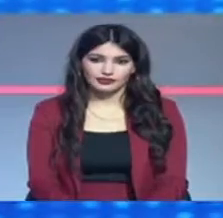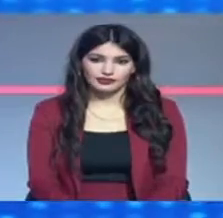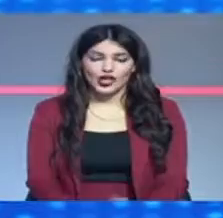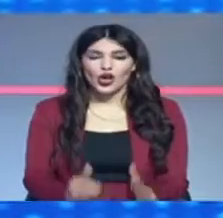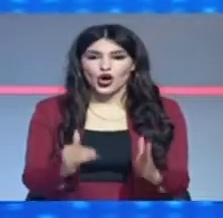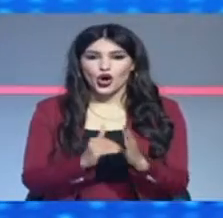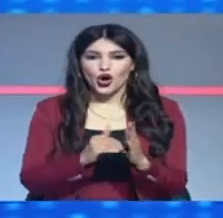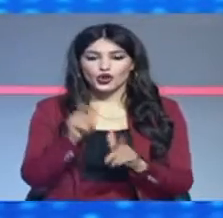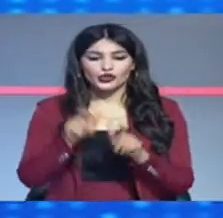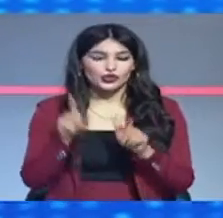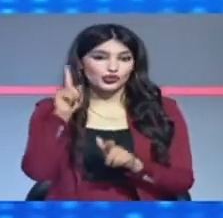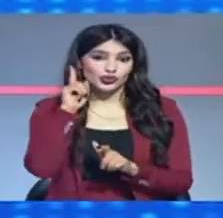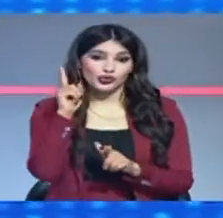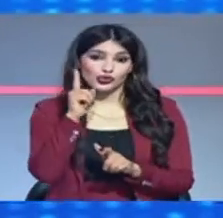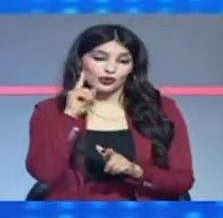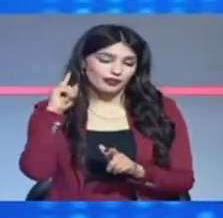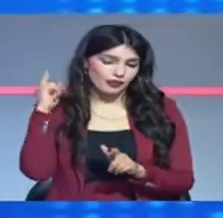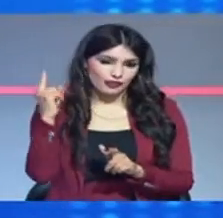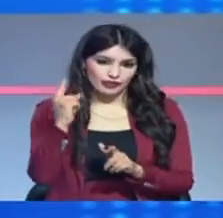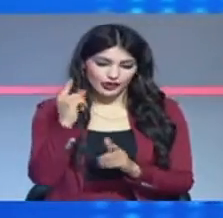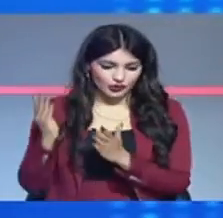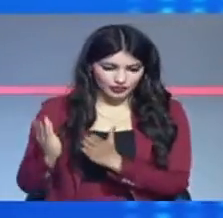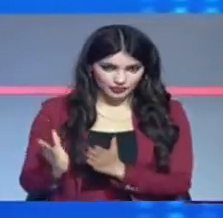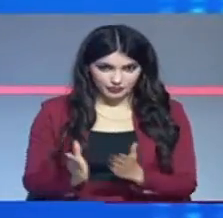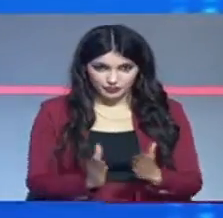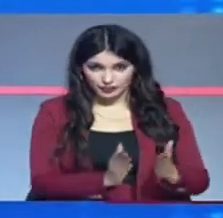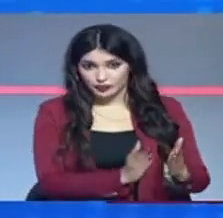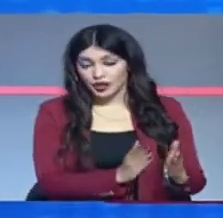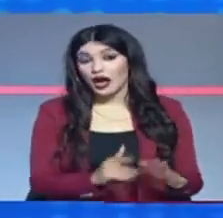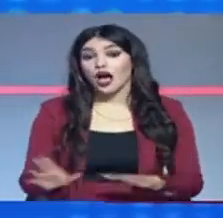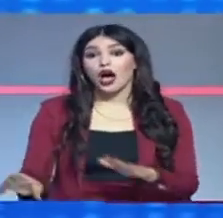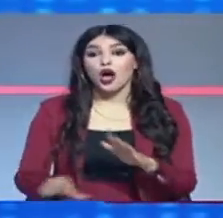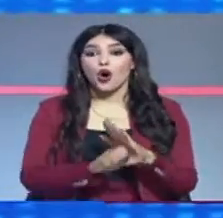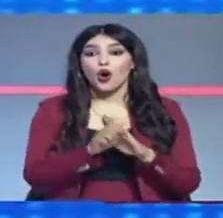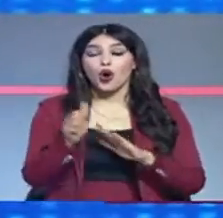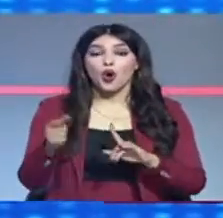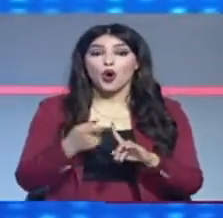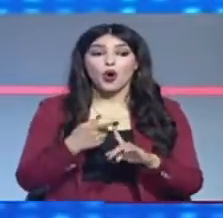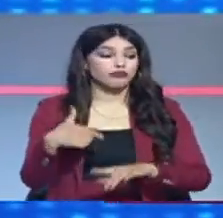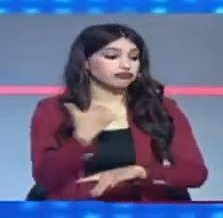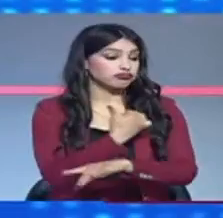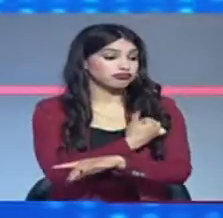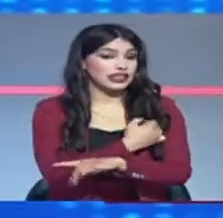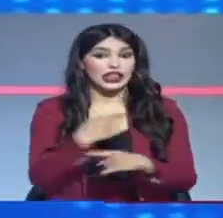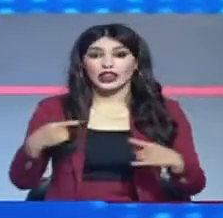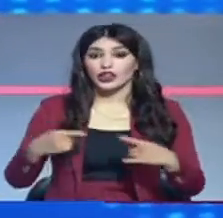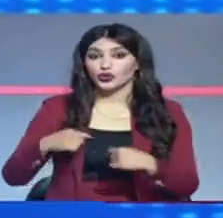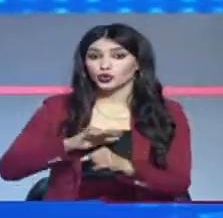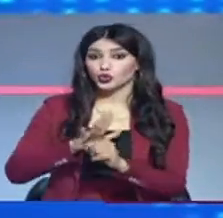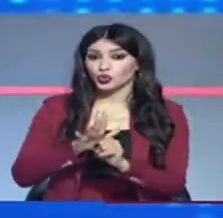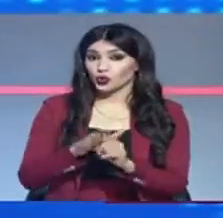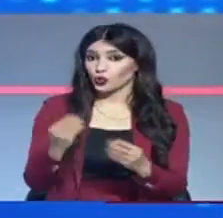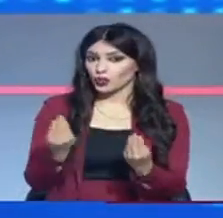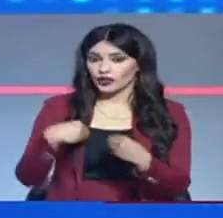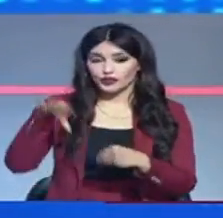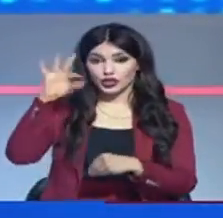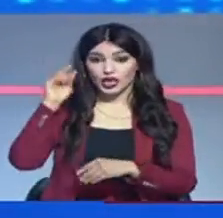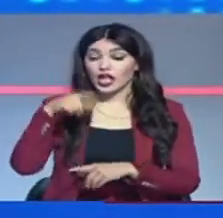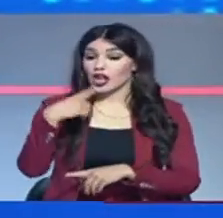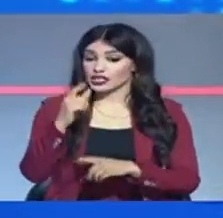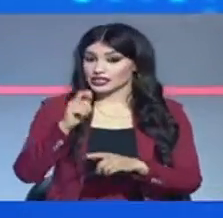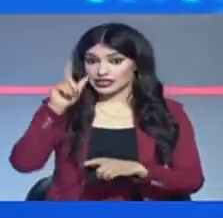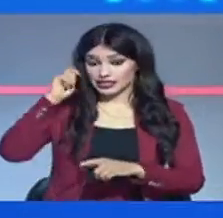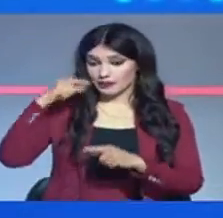اهلا بكم مشاهدينا الكرام تبدا اولى عمليات تلقيح لدى فيروسي كورونا المستجد في تونس يوم السبت